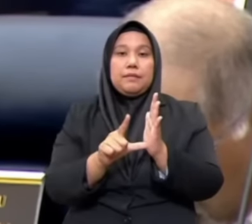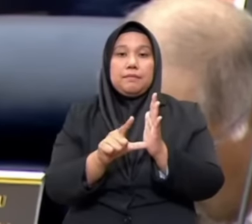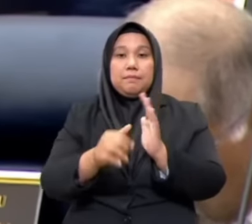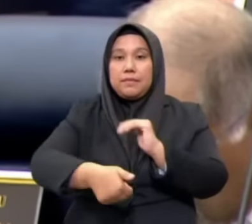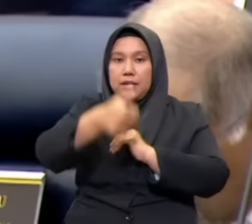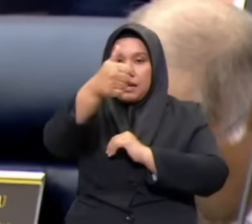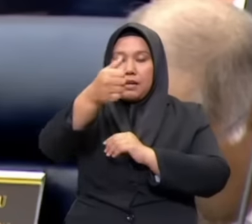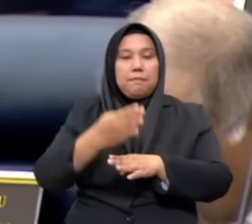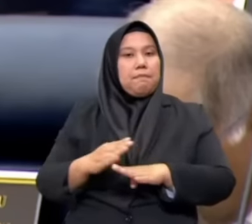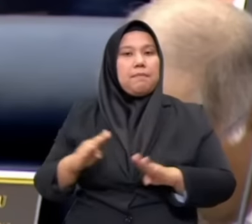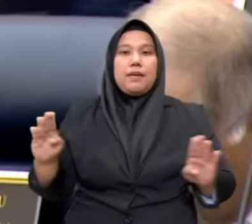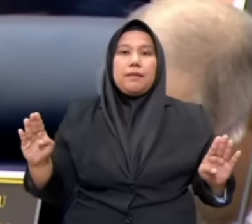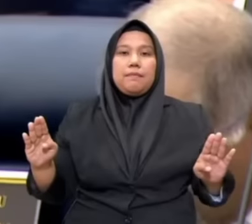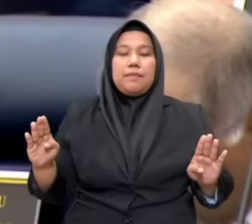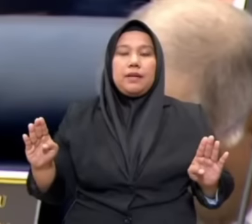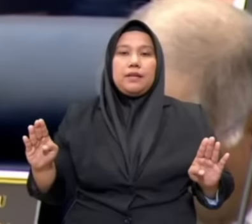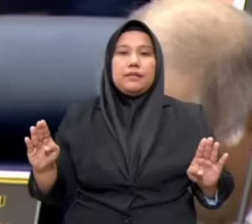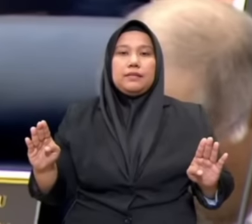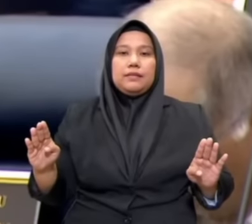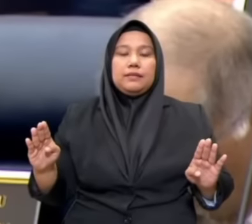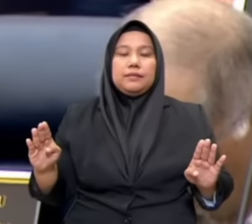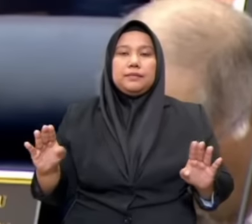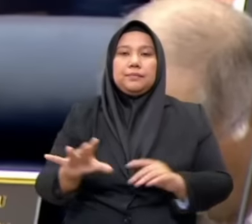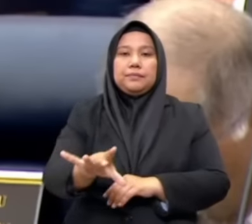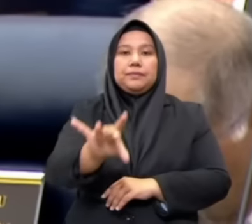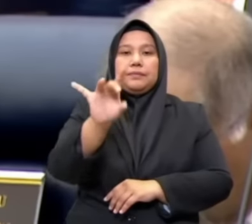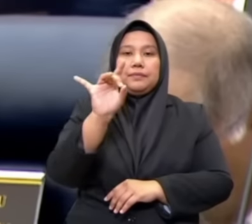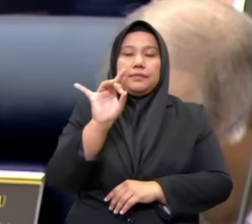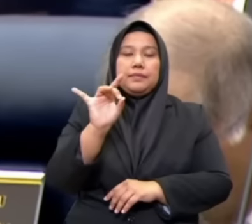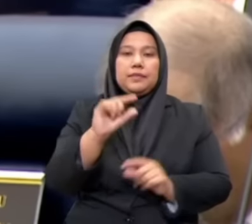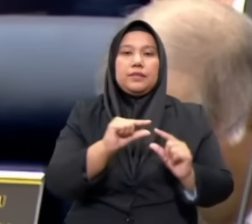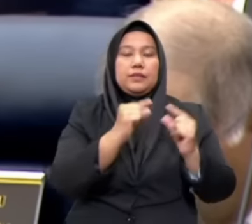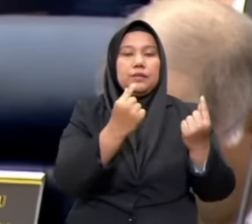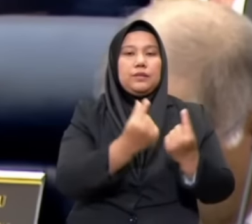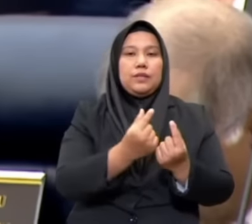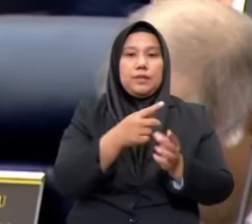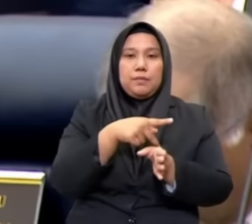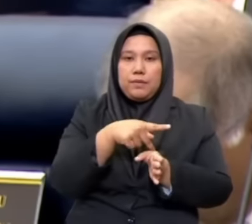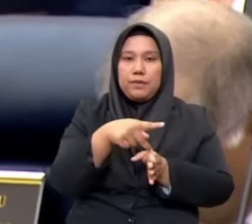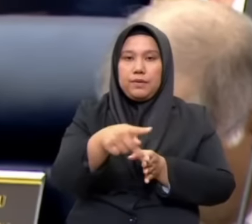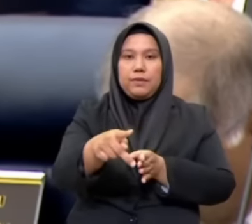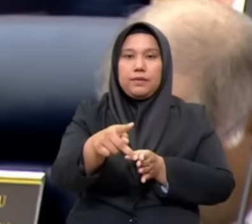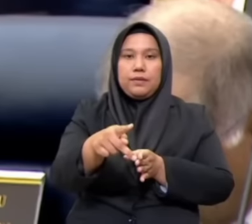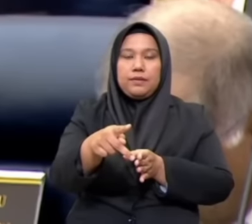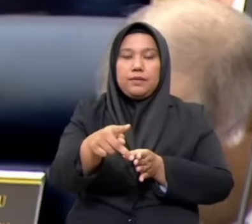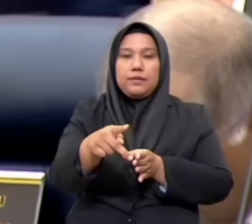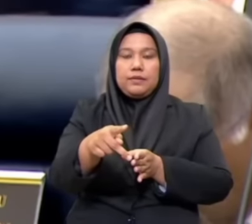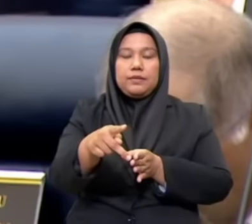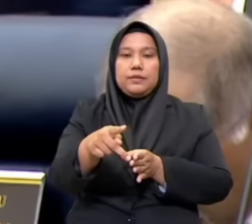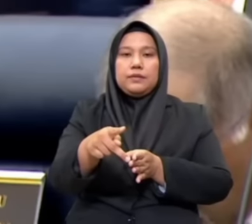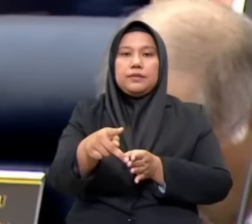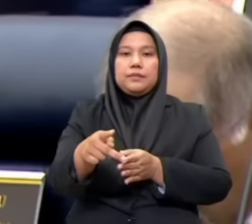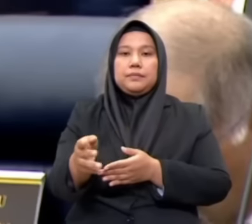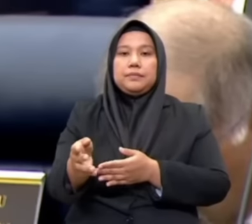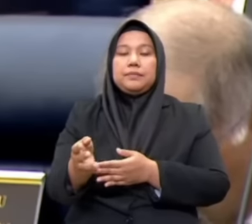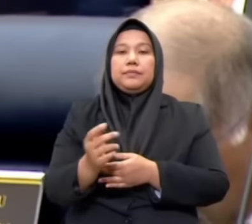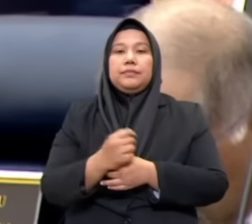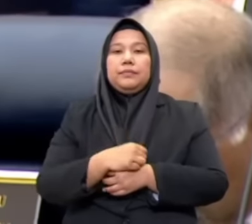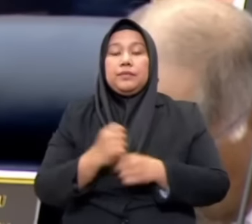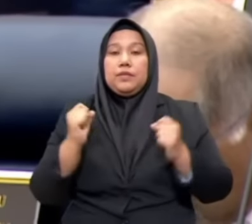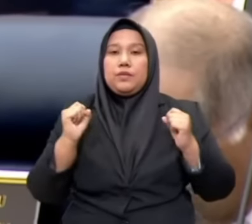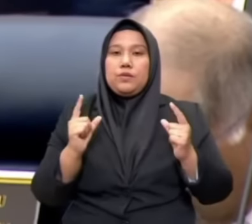independen, dipilih daripada golongan profesional dari private sector yang